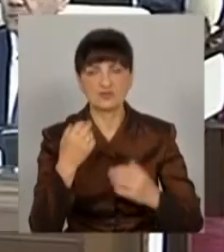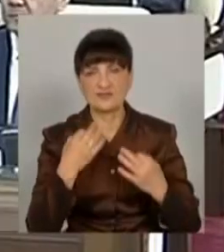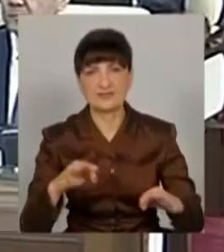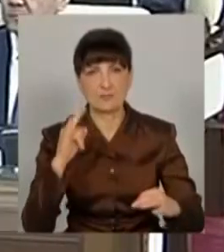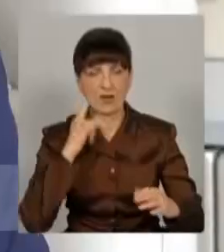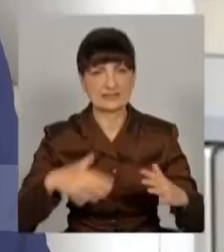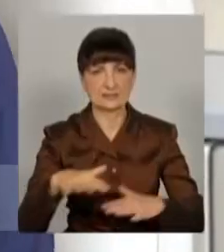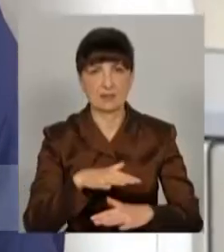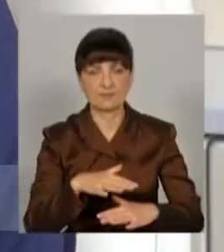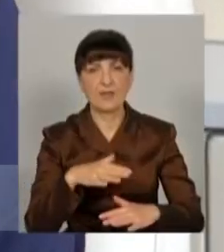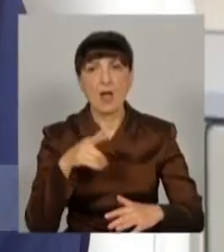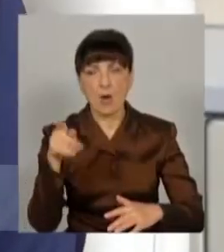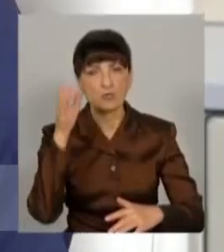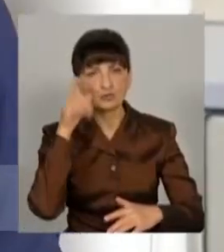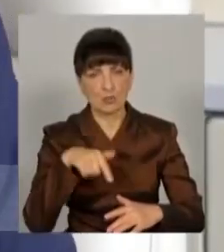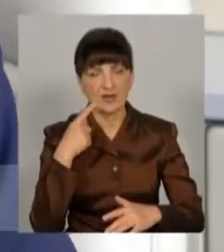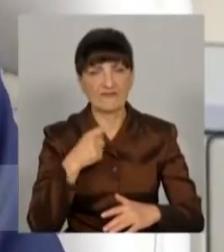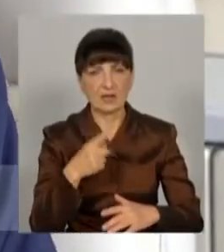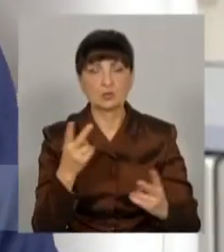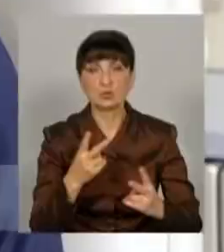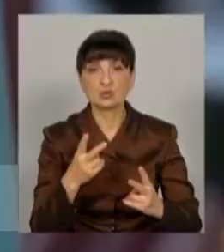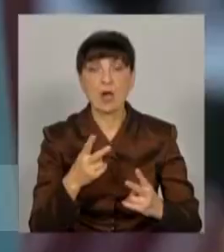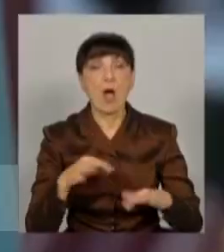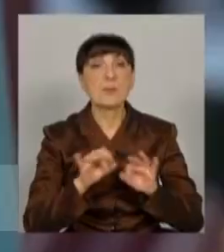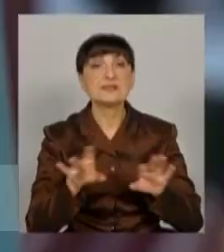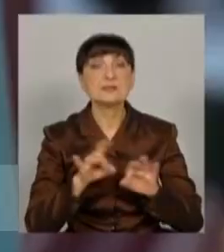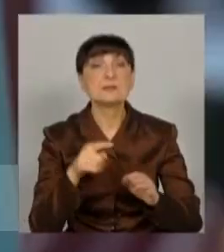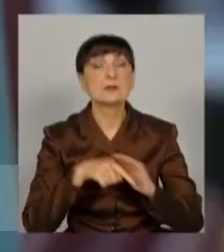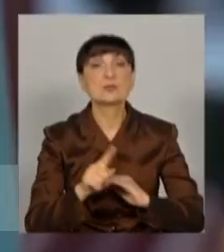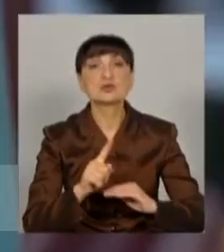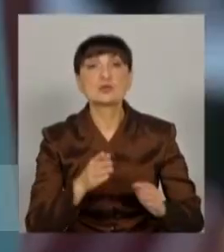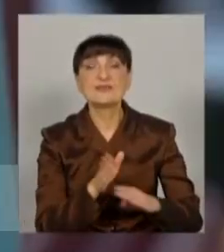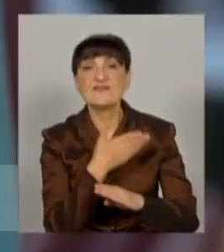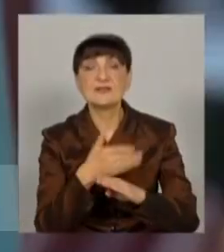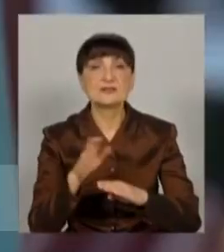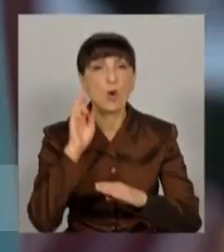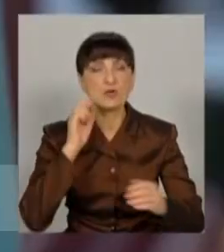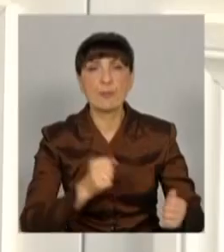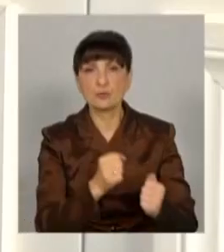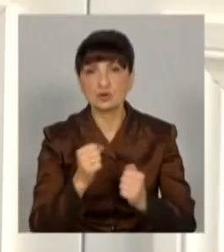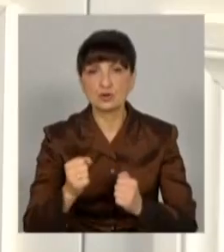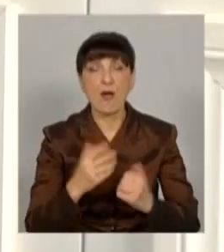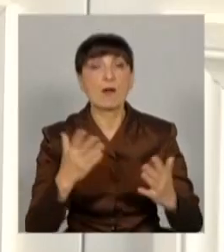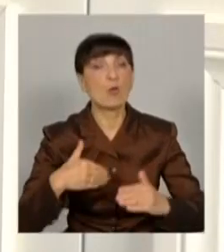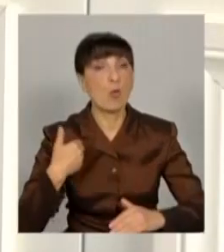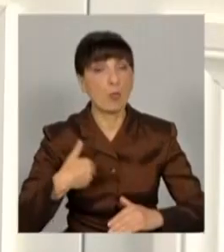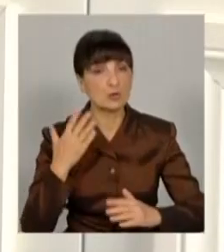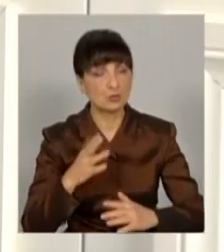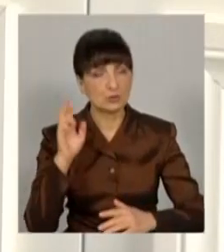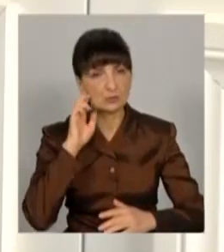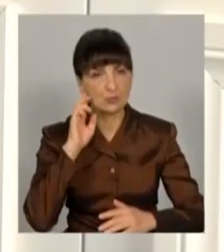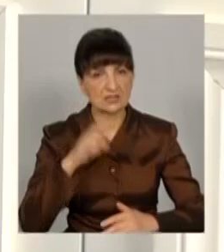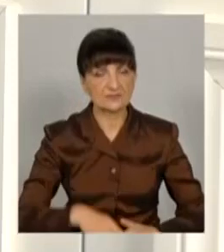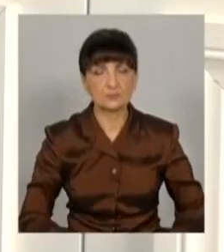независимости республики. Эксперт Рахман Алшанов объяснил, что под собой подразумевает дифференцирование господдержки и какую пользу это принесет